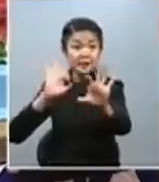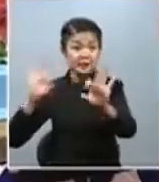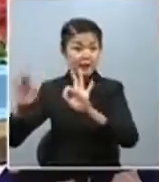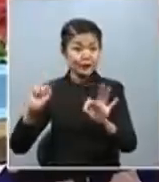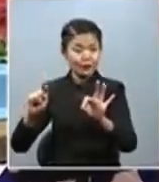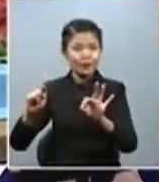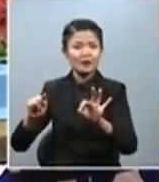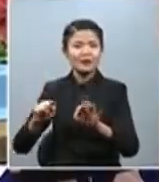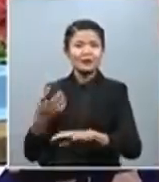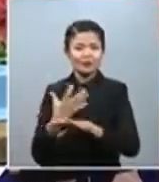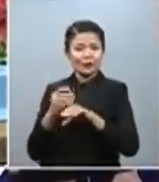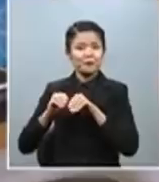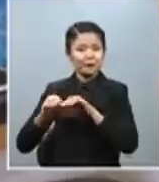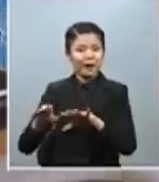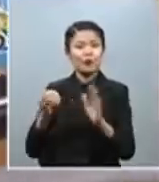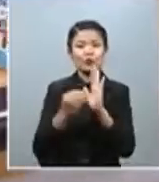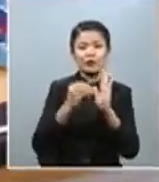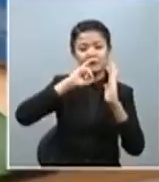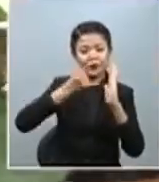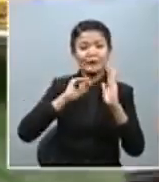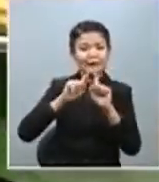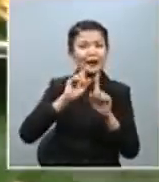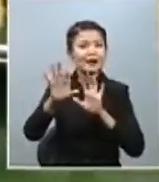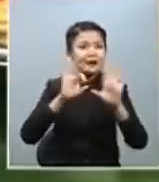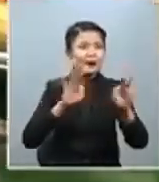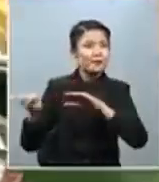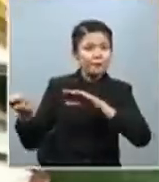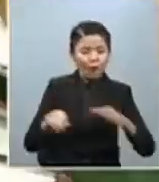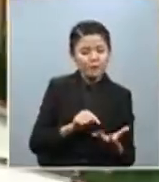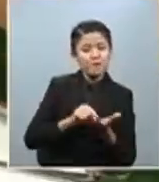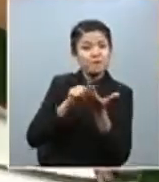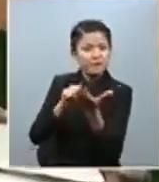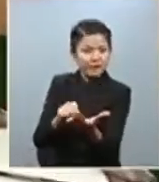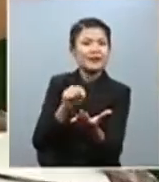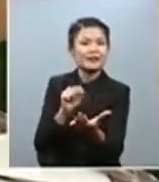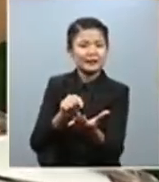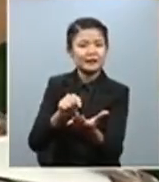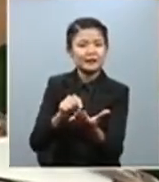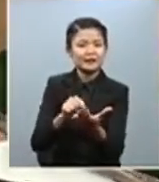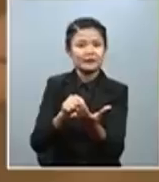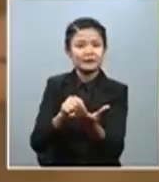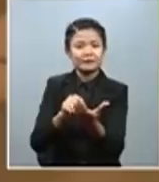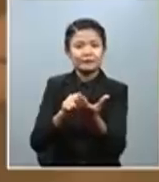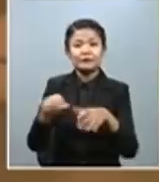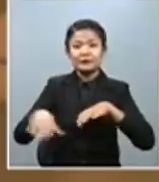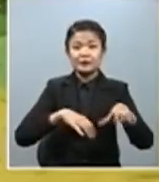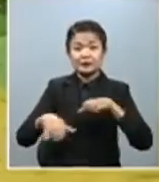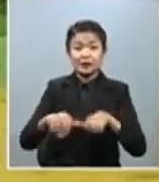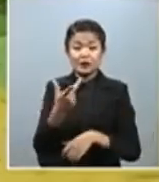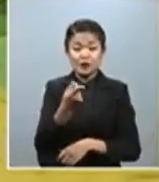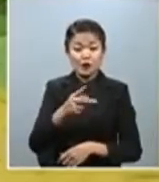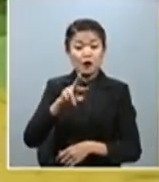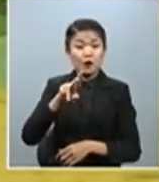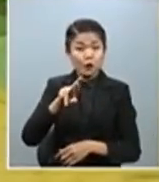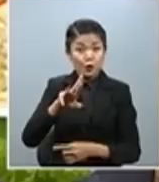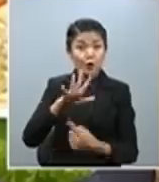ณต๋อยทั้งที่อยู่ในกรุงเทพและต่างจังหวัดเตรียมยกเมนูเด็ดมาเสิร์ฟความอร่อยกันในงานครัวคุณต๋อยเอ็กซ์โปซีซั่น3ที่อาต๋อย